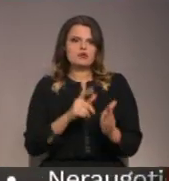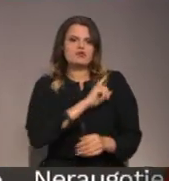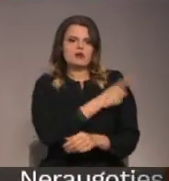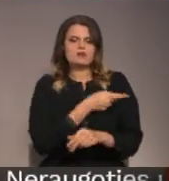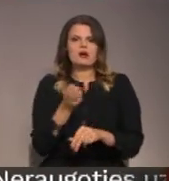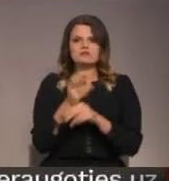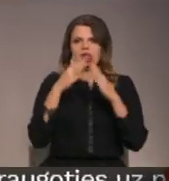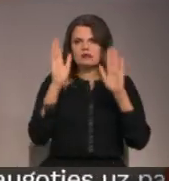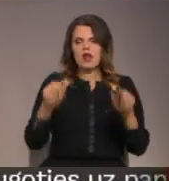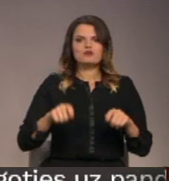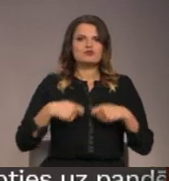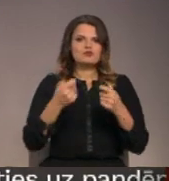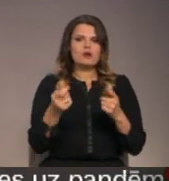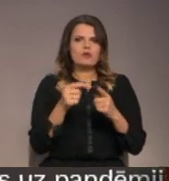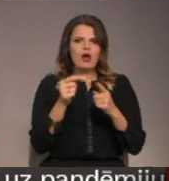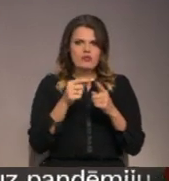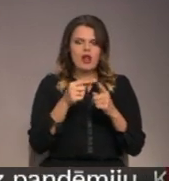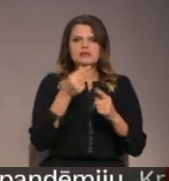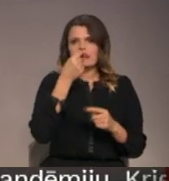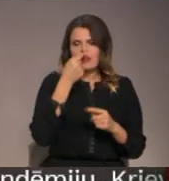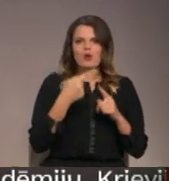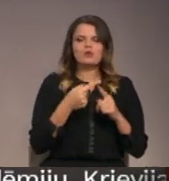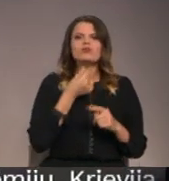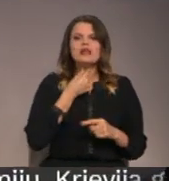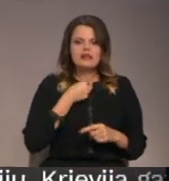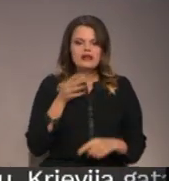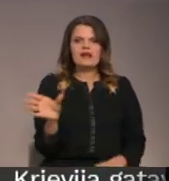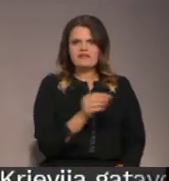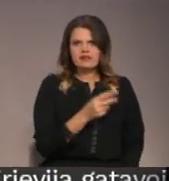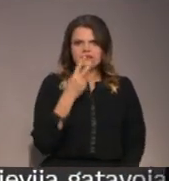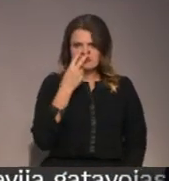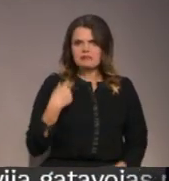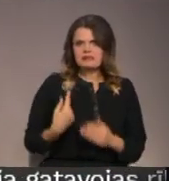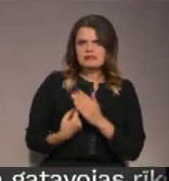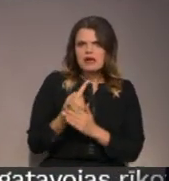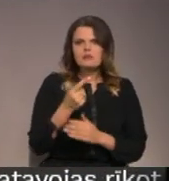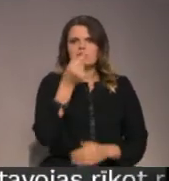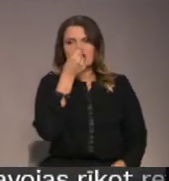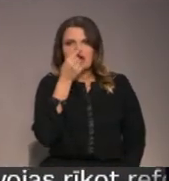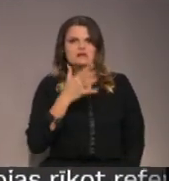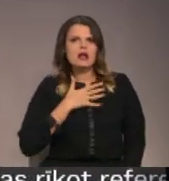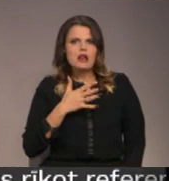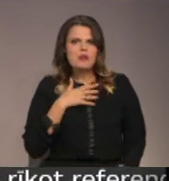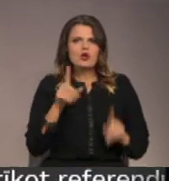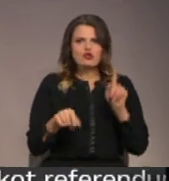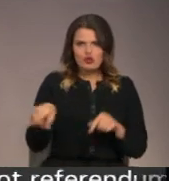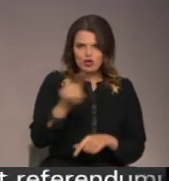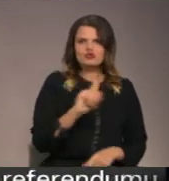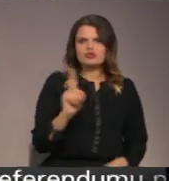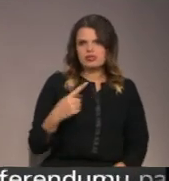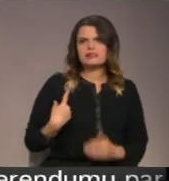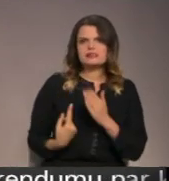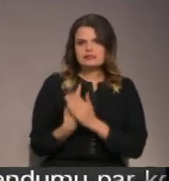uz telti nodot analīzes no deguna un rīkles. Viņiem visiem ir slimības simptomi – iesnas, klepus, dažiem arī